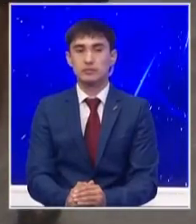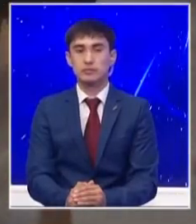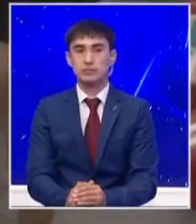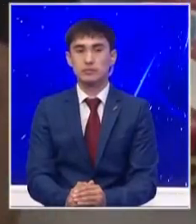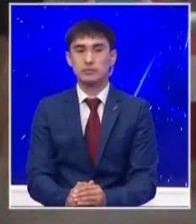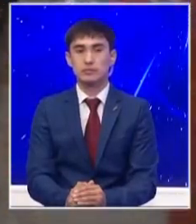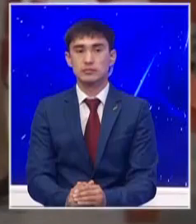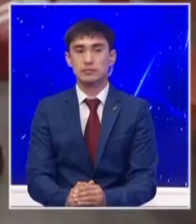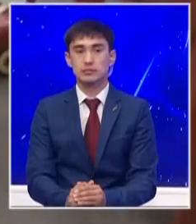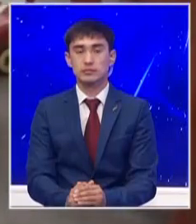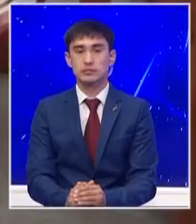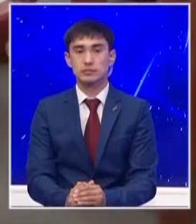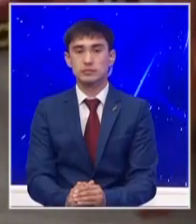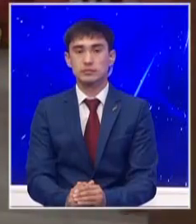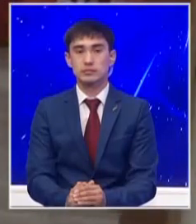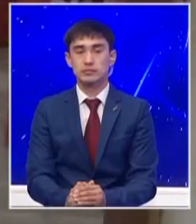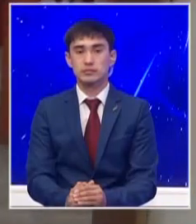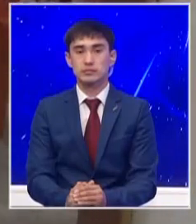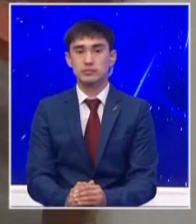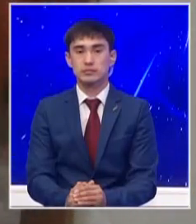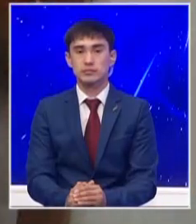Внимание, пожарная